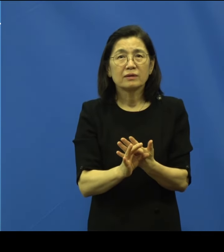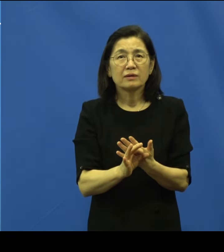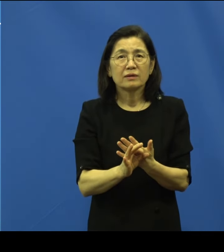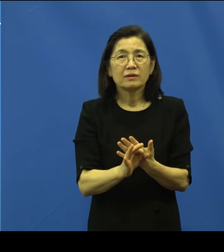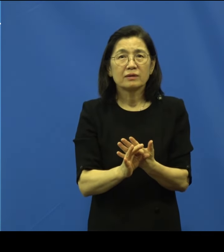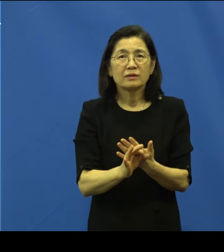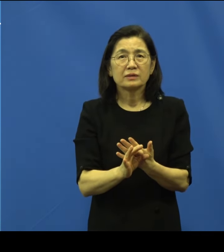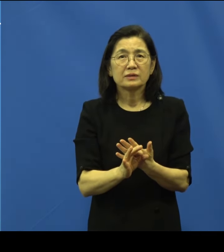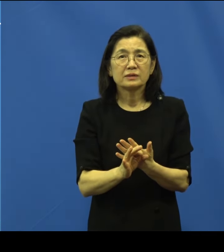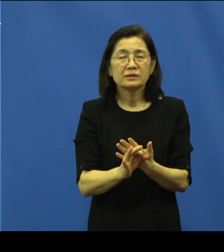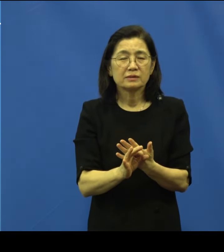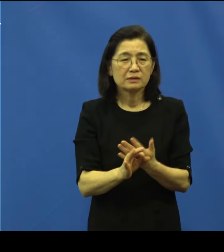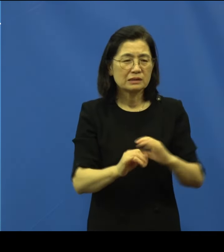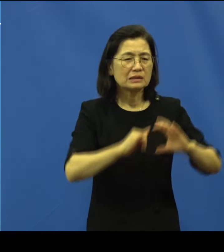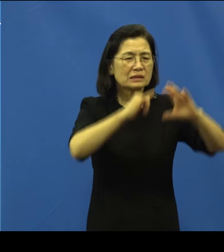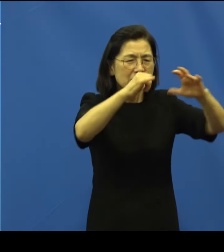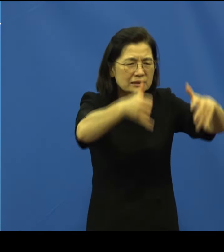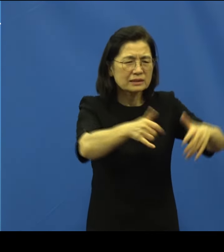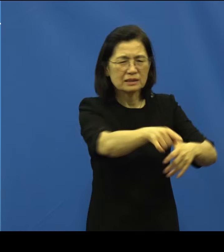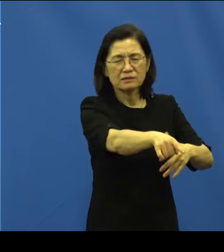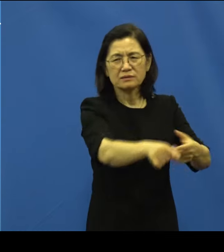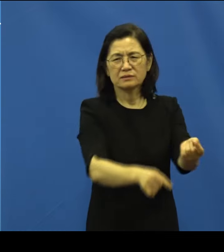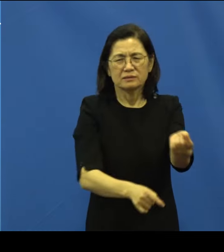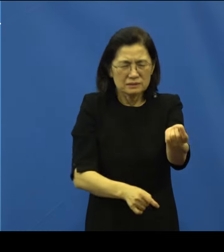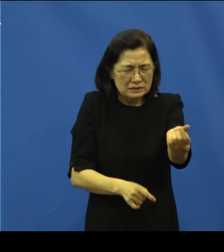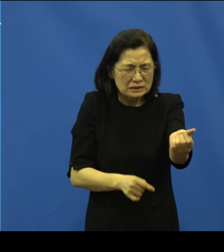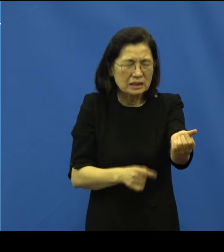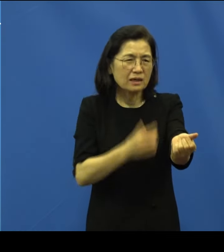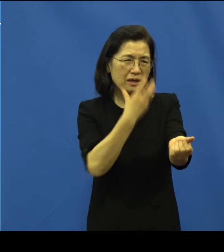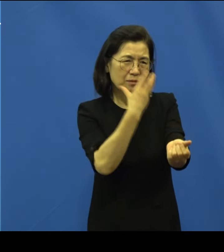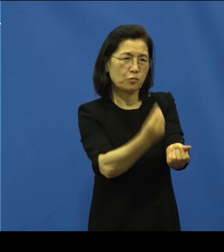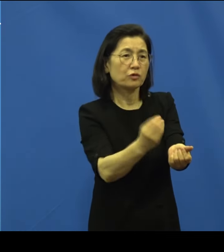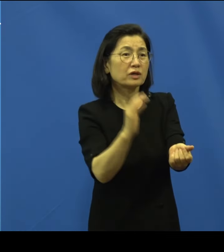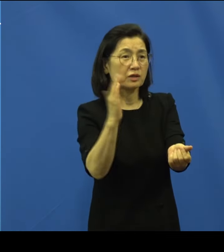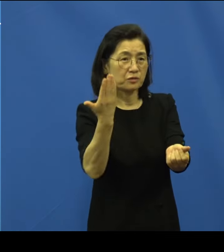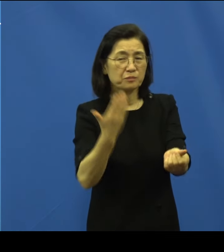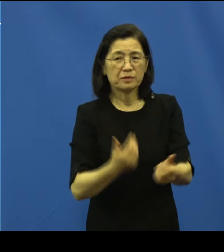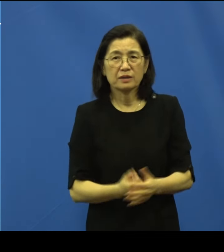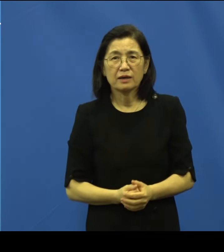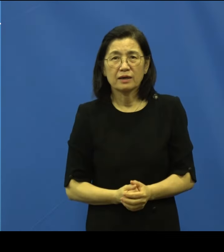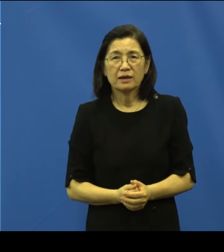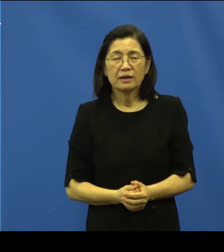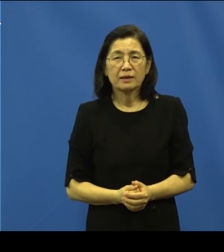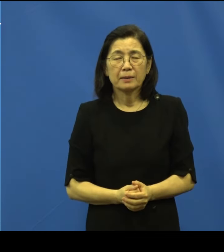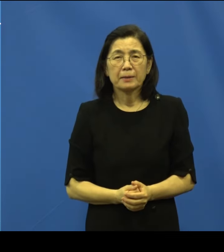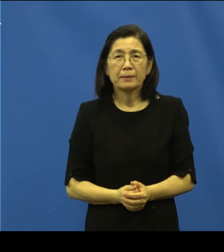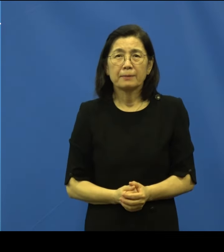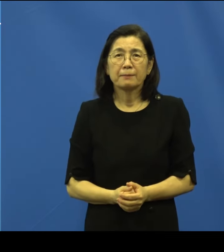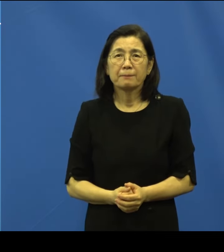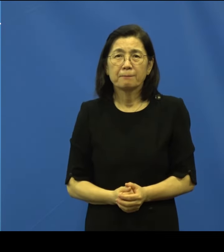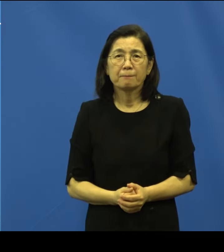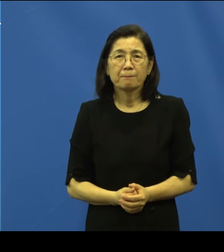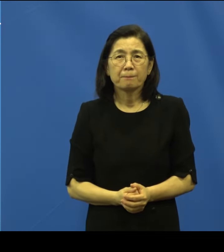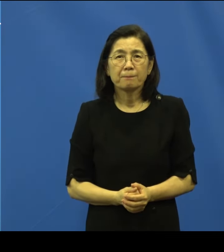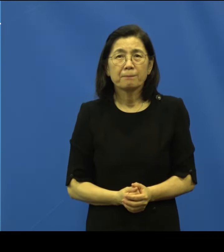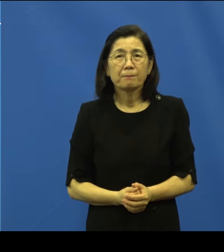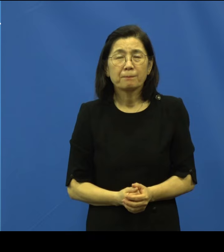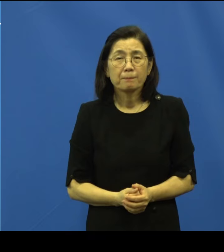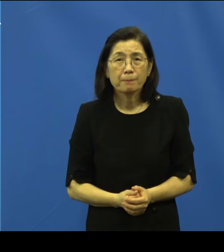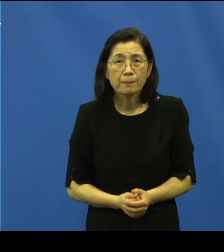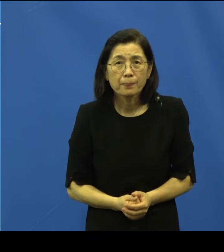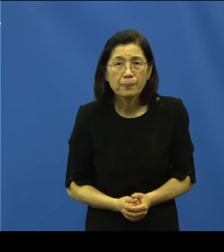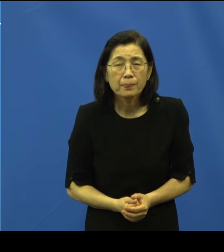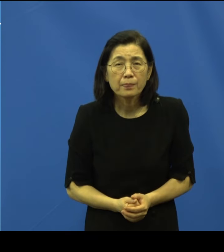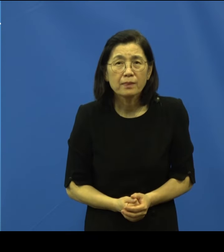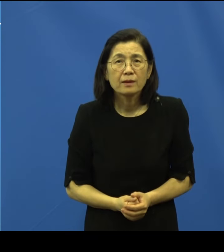크게 보이는 게 크게 보이지 않아요. 원래 워낙 큰 걸 보다 보면요, 여러분, 이 나야가라 폭포를 보고